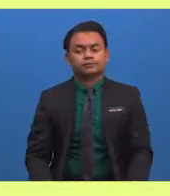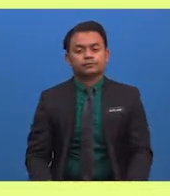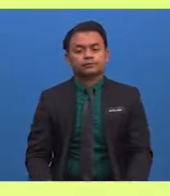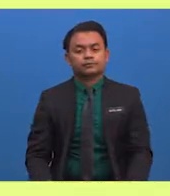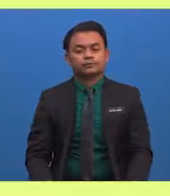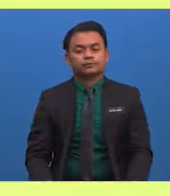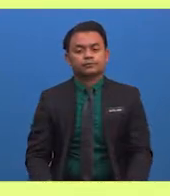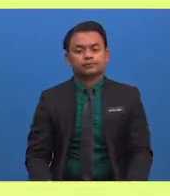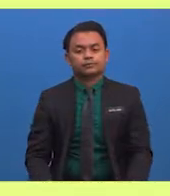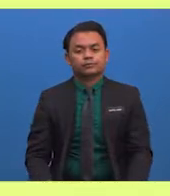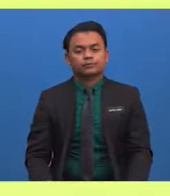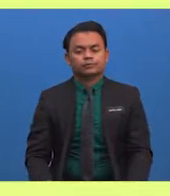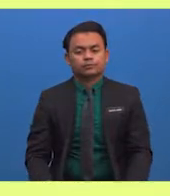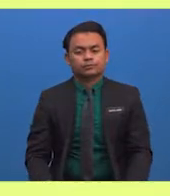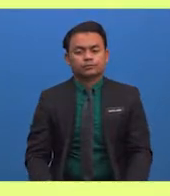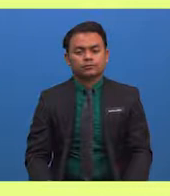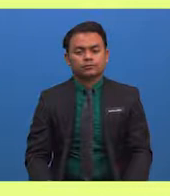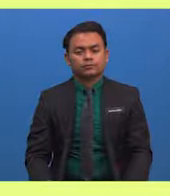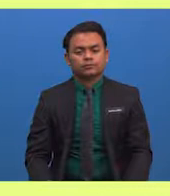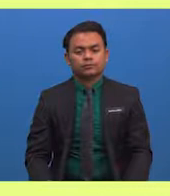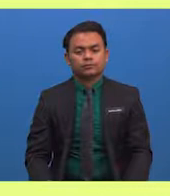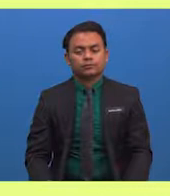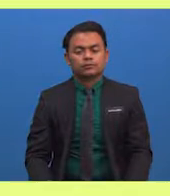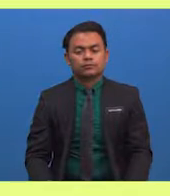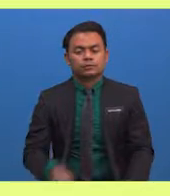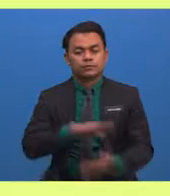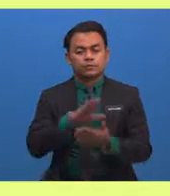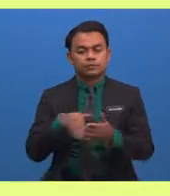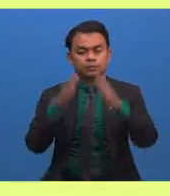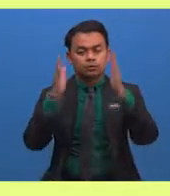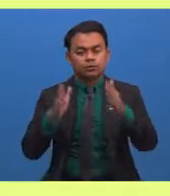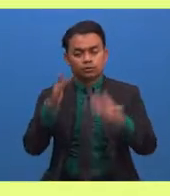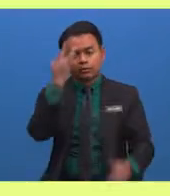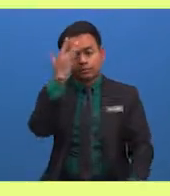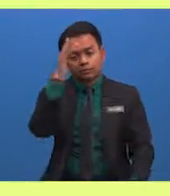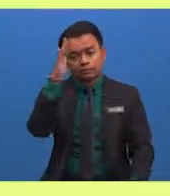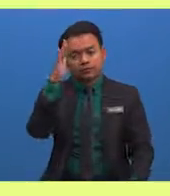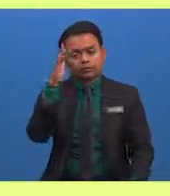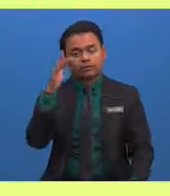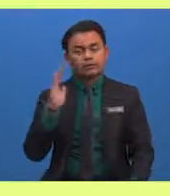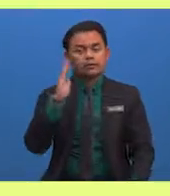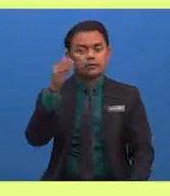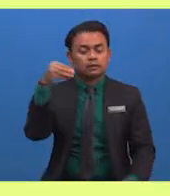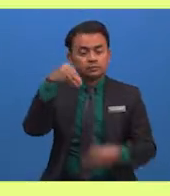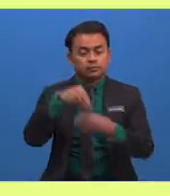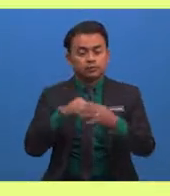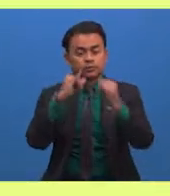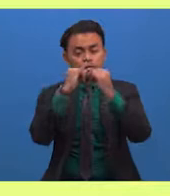Al-Ma'mun. Para cendekiawan dan bijak pandai memenuhi istana bagi menyampaikan